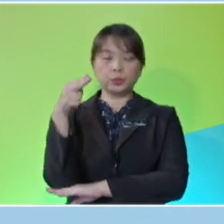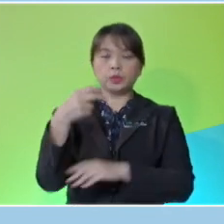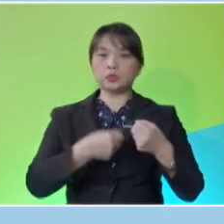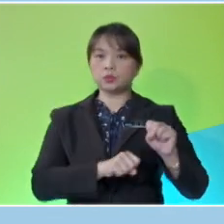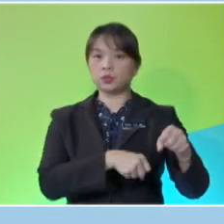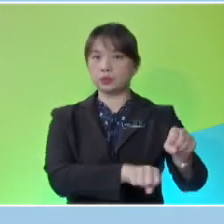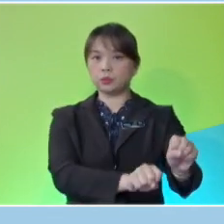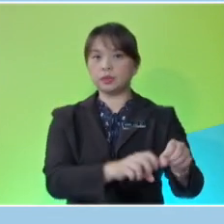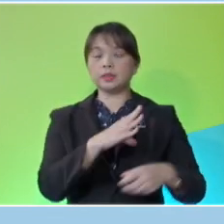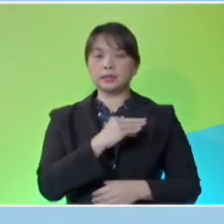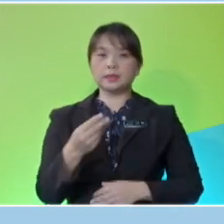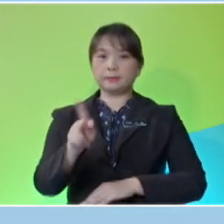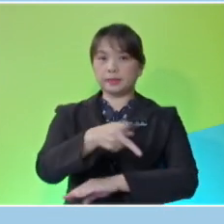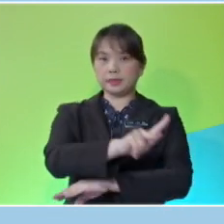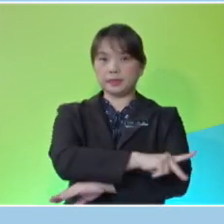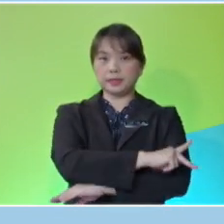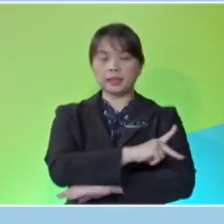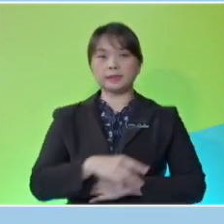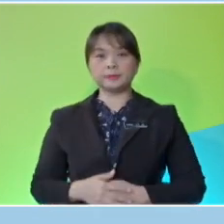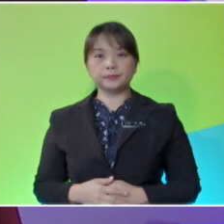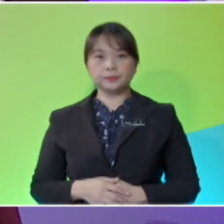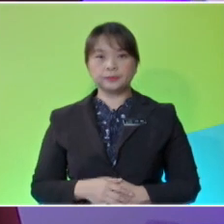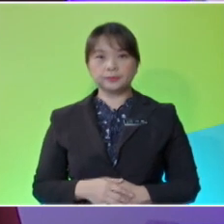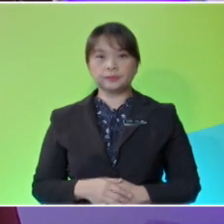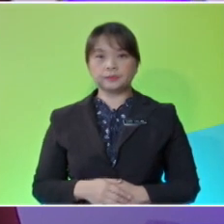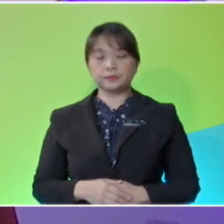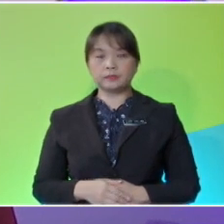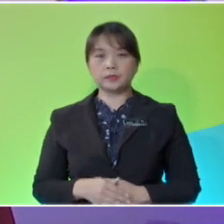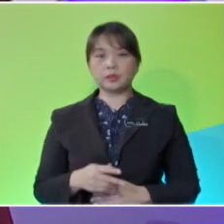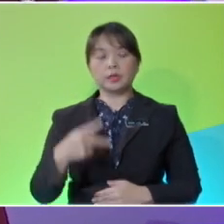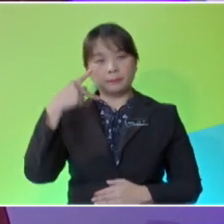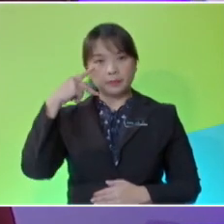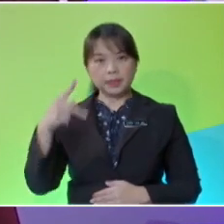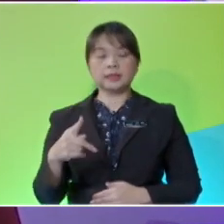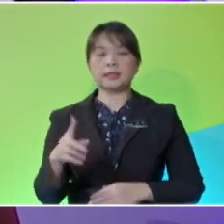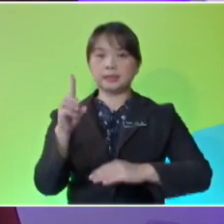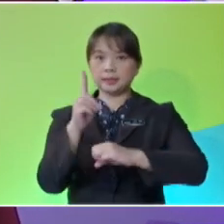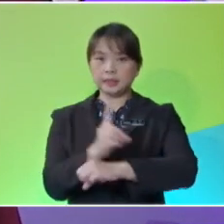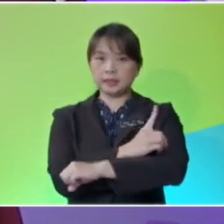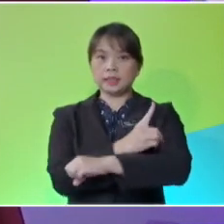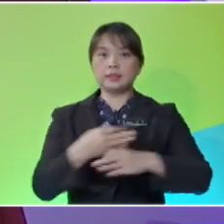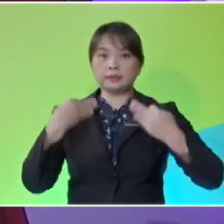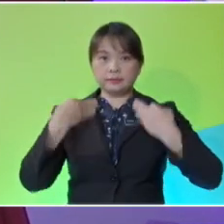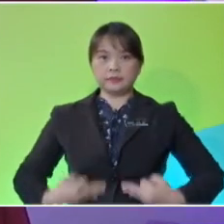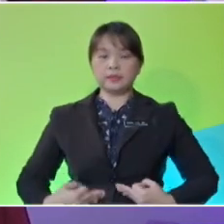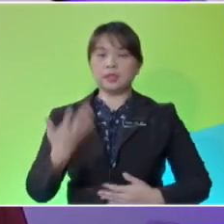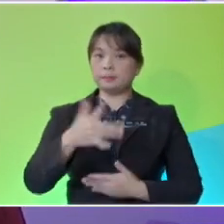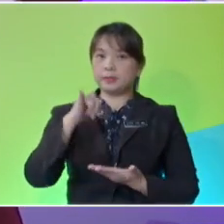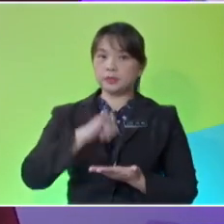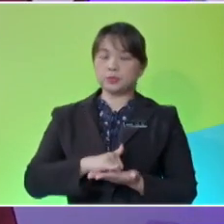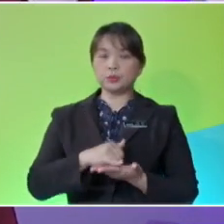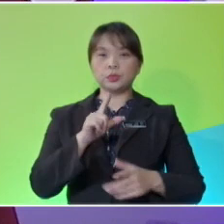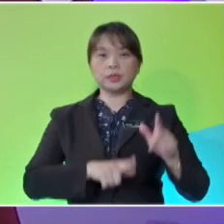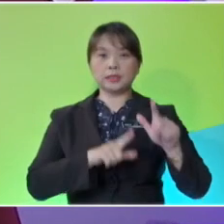itu adalah contoh-contoh ciri jadi ataupun kita tetap pandang darah fisik Oke kemudian langkah yang